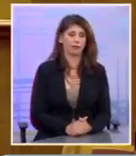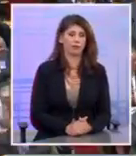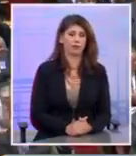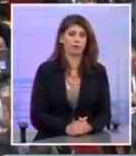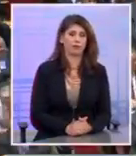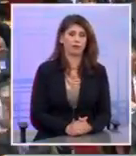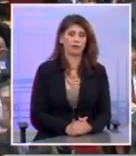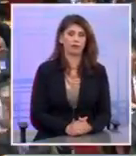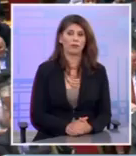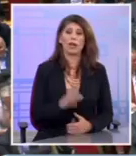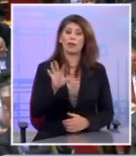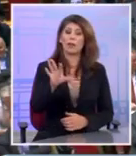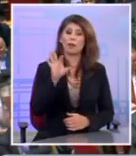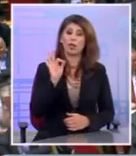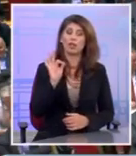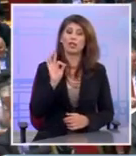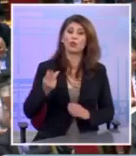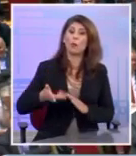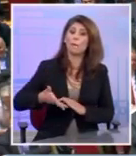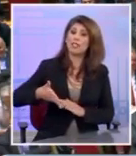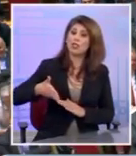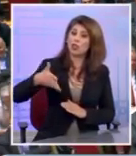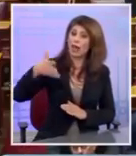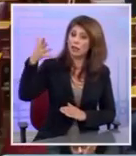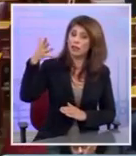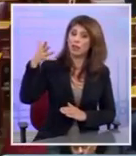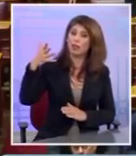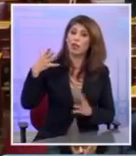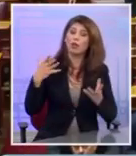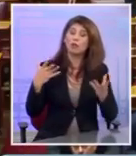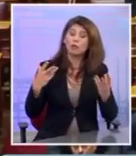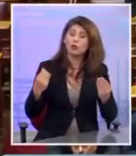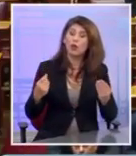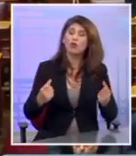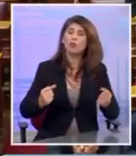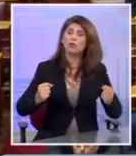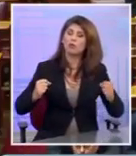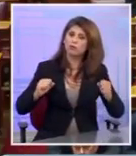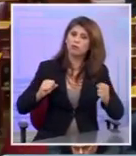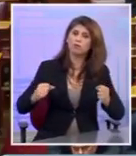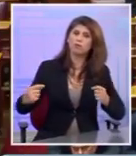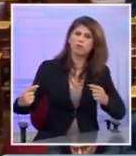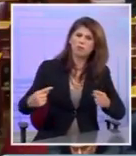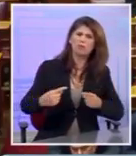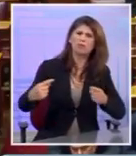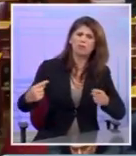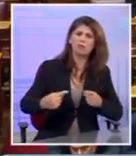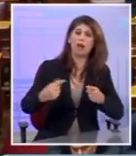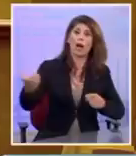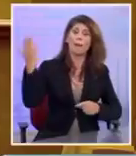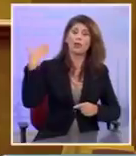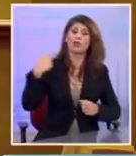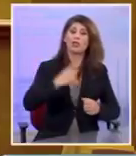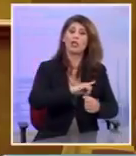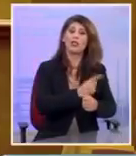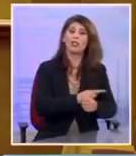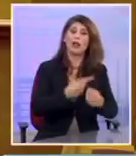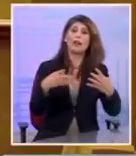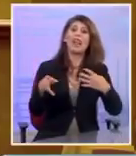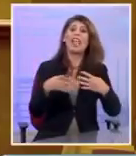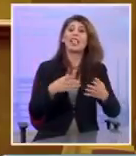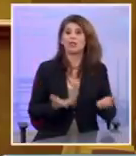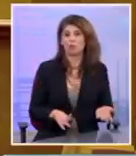από την πολιτική του Κωνσταντίνου Μητσοτάκη, που τόσο λησαλέα πολεμήθηκε από τις τότε δυνάμεις του